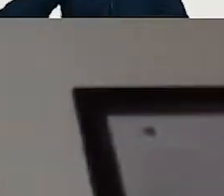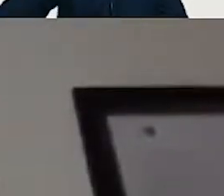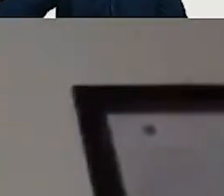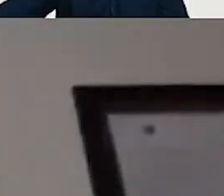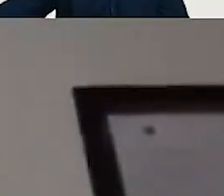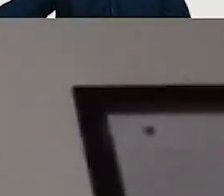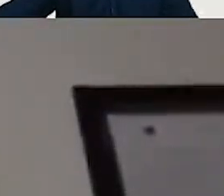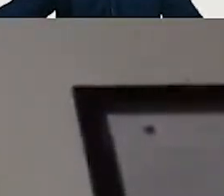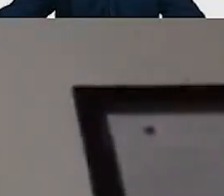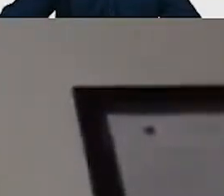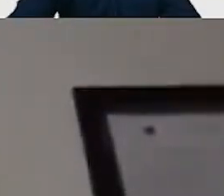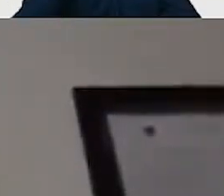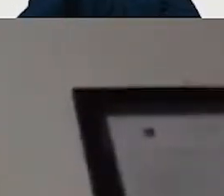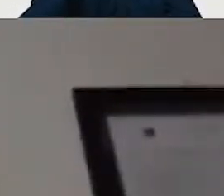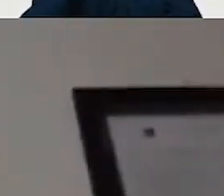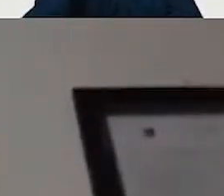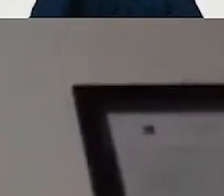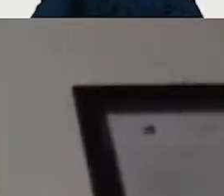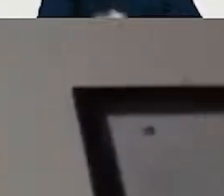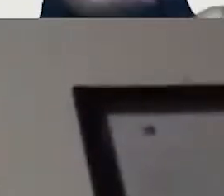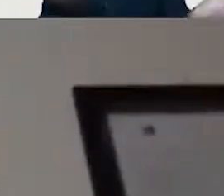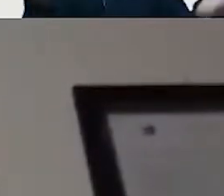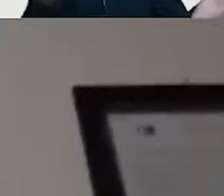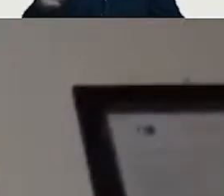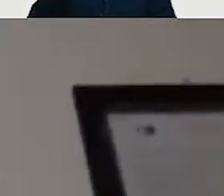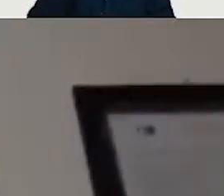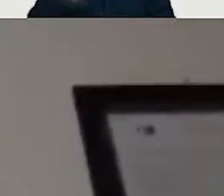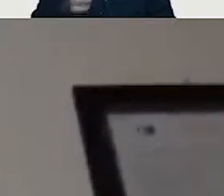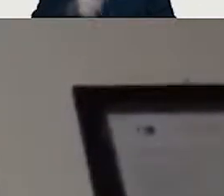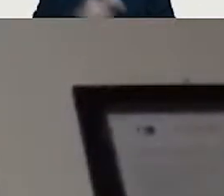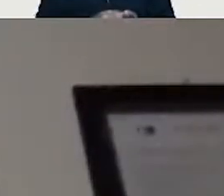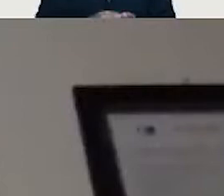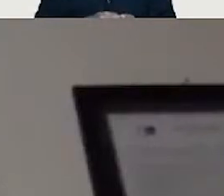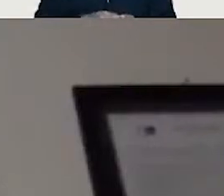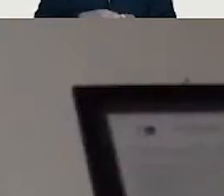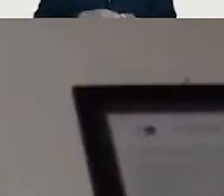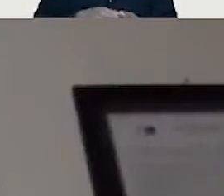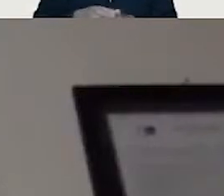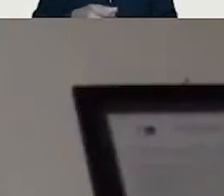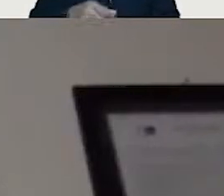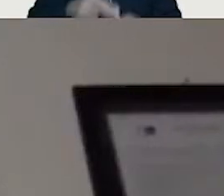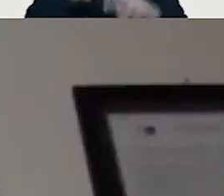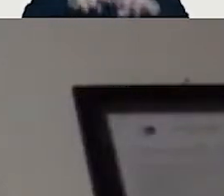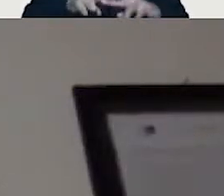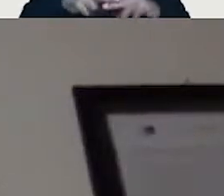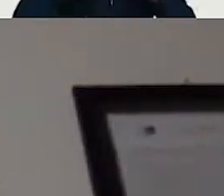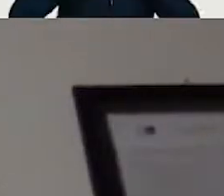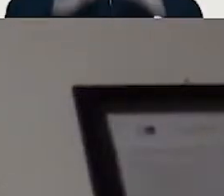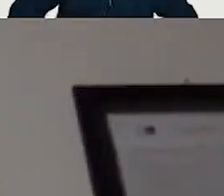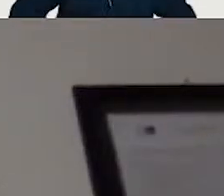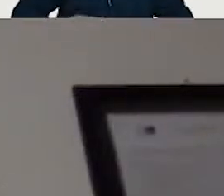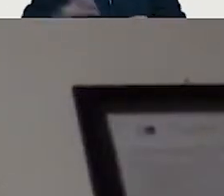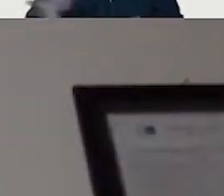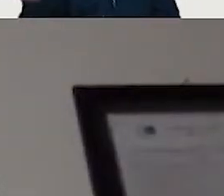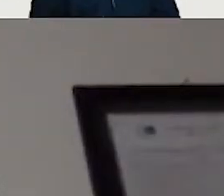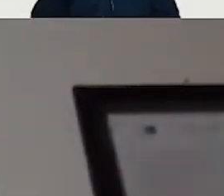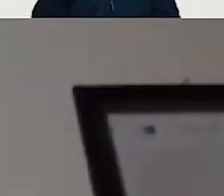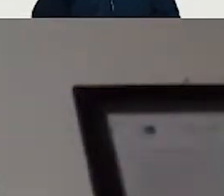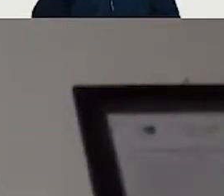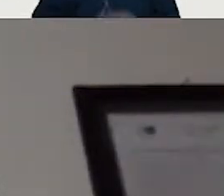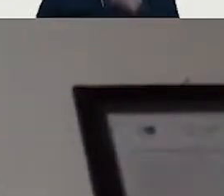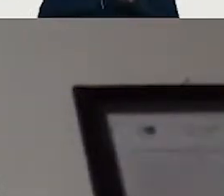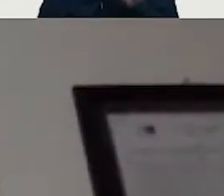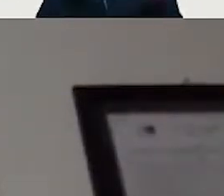saudara dimanapun anda berada mari kita duduk dengan tenang dan kita akan mendengarkan pembahasan lanjutan